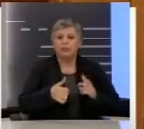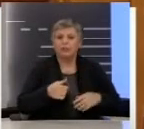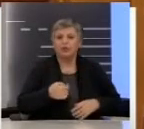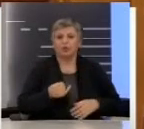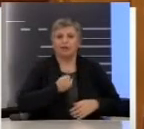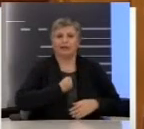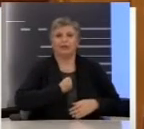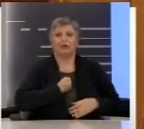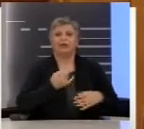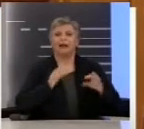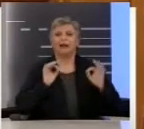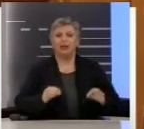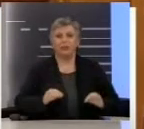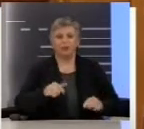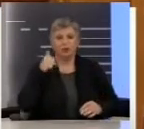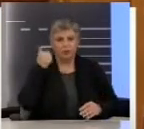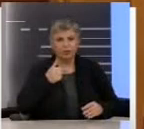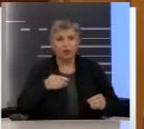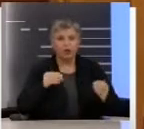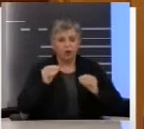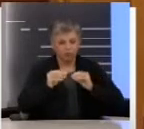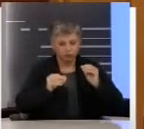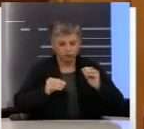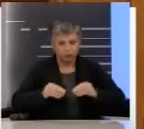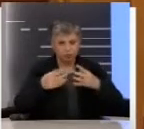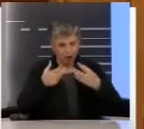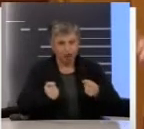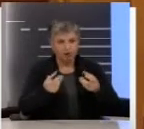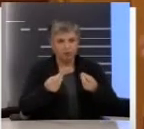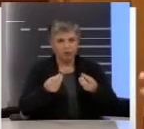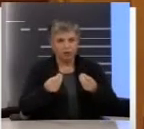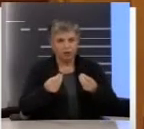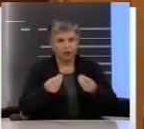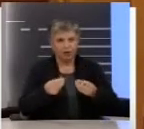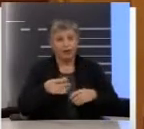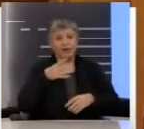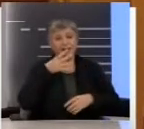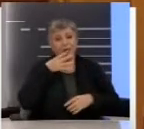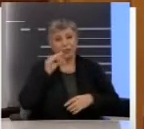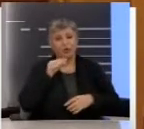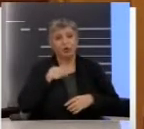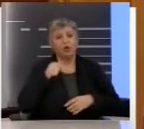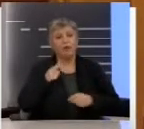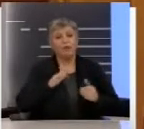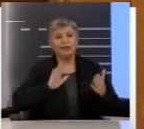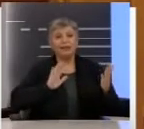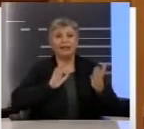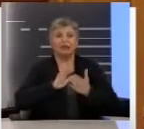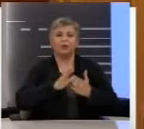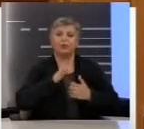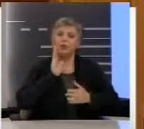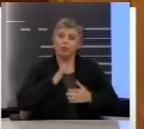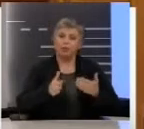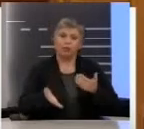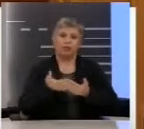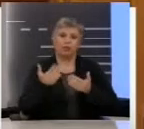Πολυπαραγωγικό, σύνθετο πράγμα. Έτσι. Συνεπώς, μία τέτοιου τύπου αντιμετώπιση νομίζω ότι μπορεί να συμβάλλει και νομίζω